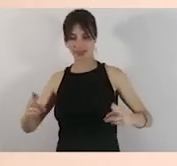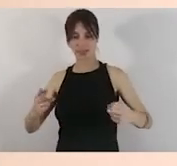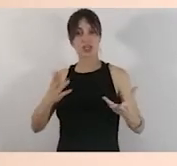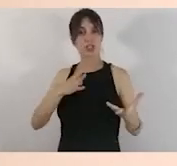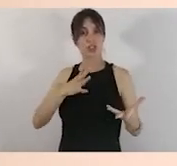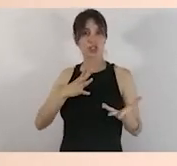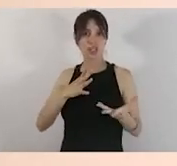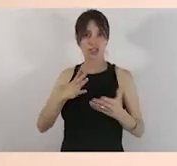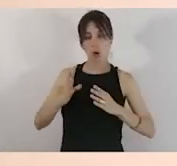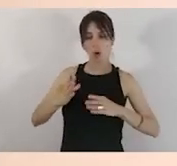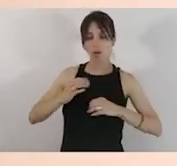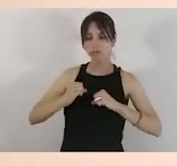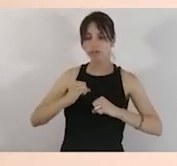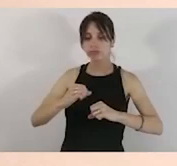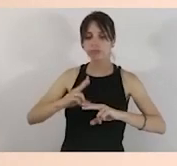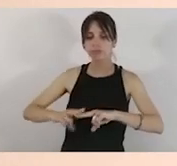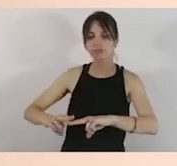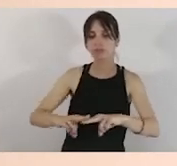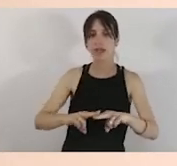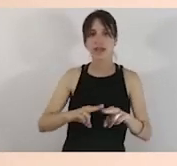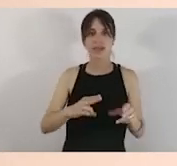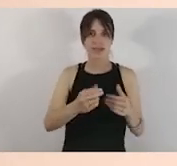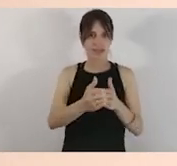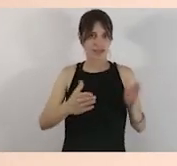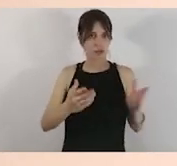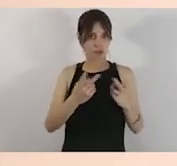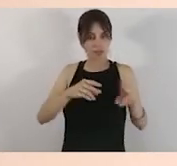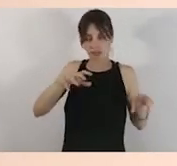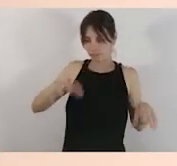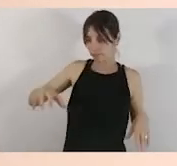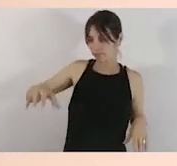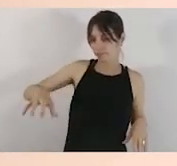doter chaque secteur de la ville de nouvelles aires de jeu